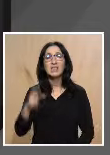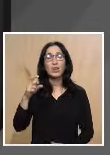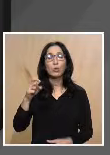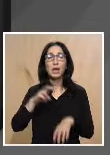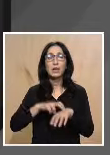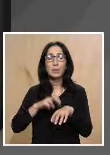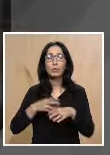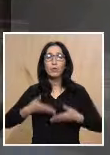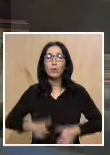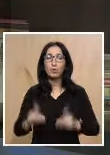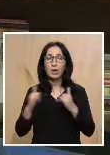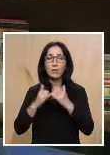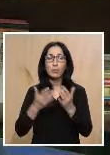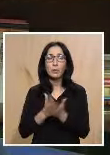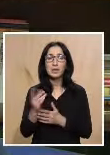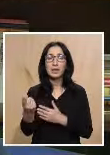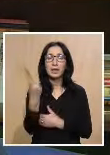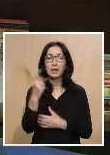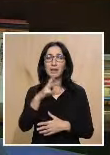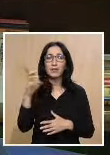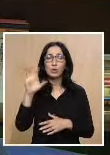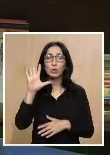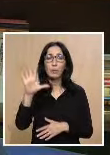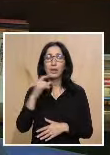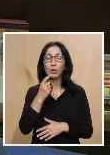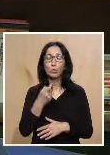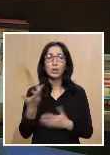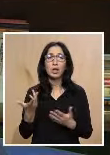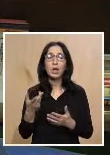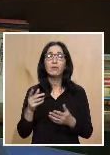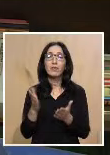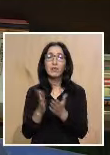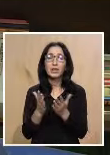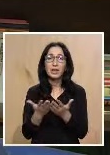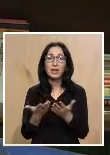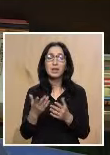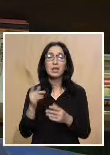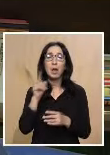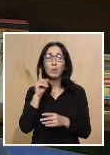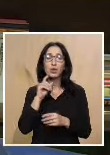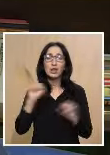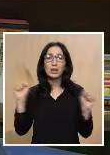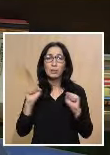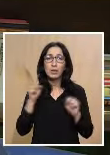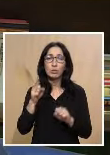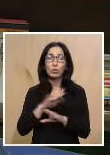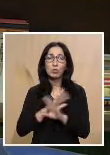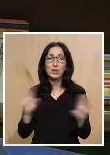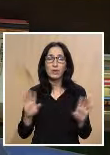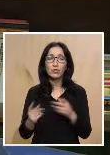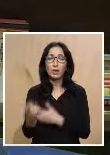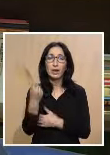Светозар Димитров е роден в Русе през 1905 година, макар че в юбилейната книга на мъжката гимназия, която той завършва